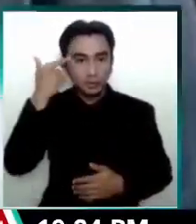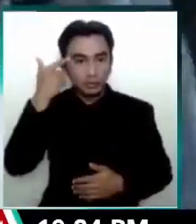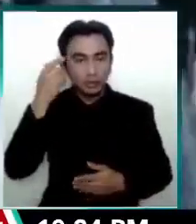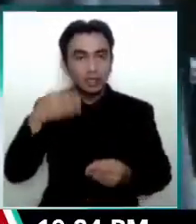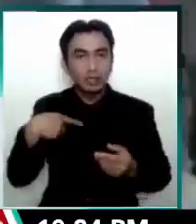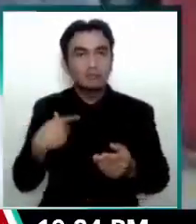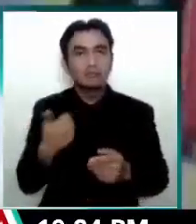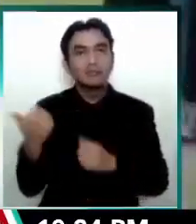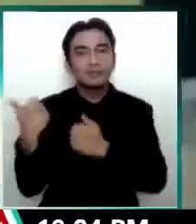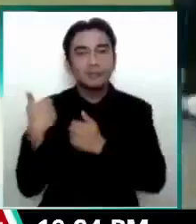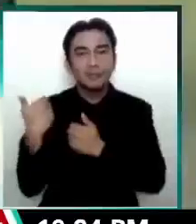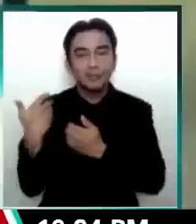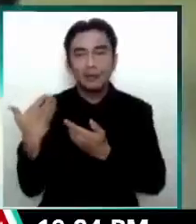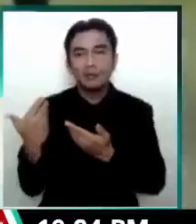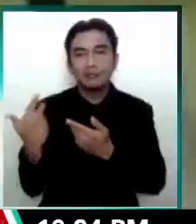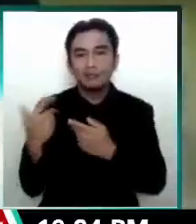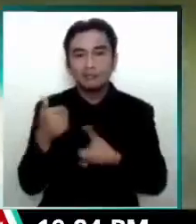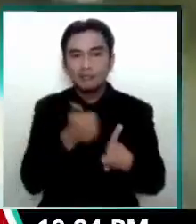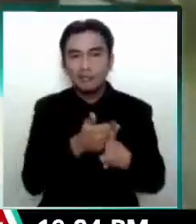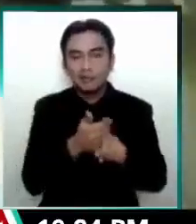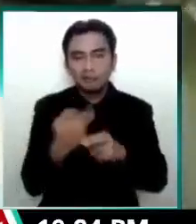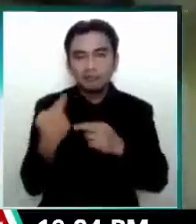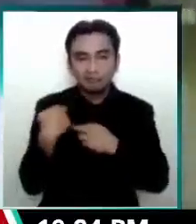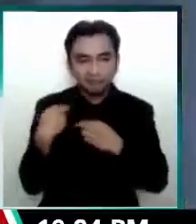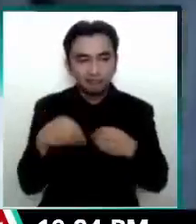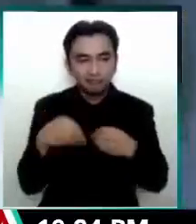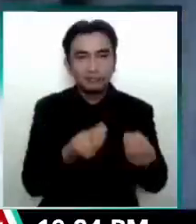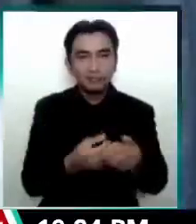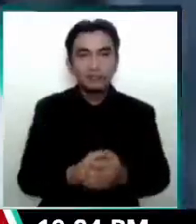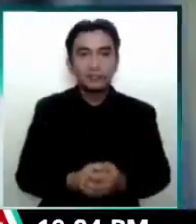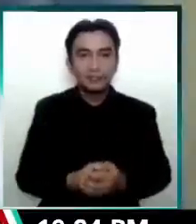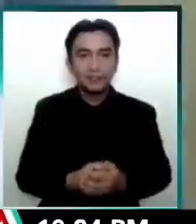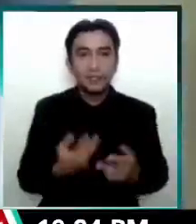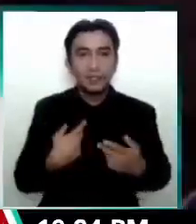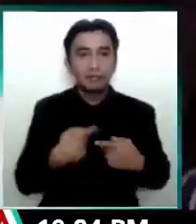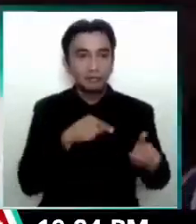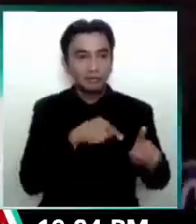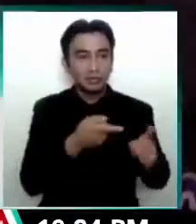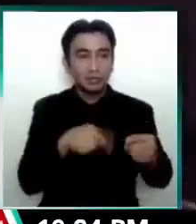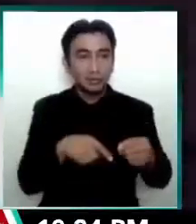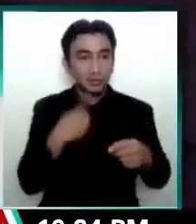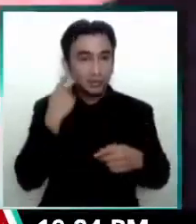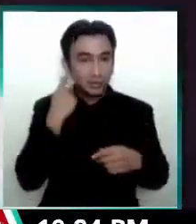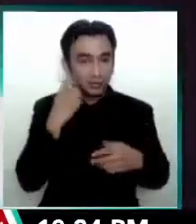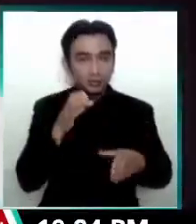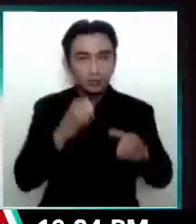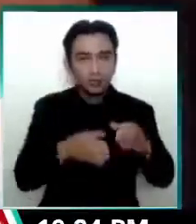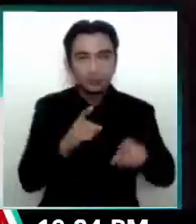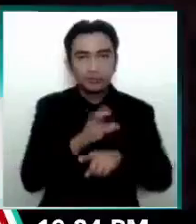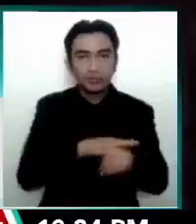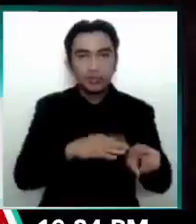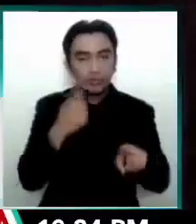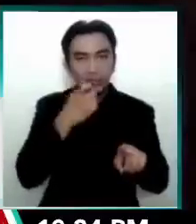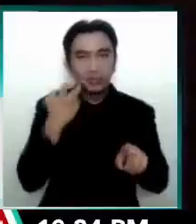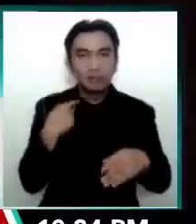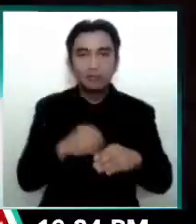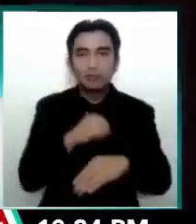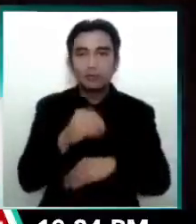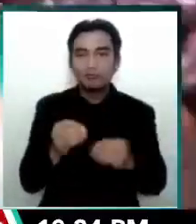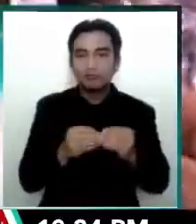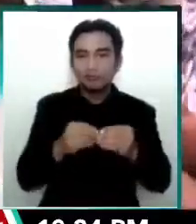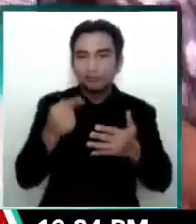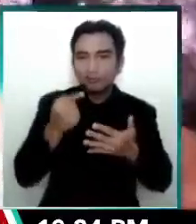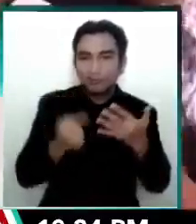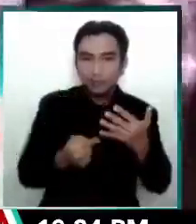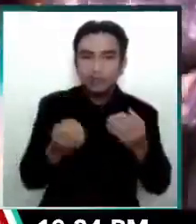ang pagresolba sa kaso nito sa Qatar na abscondening o pagtakas sa employer. Dahil umano sa overwork at pagdami ng among